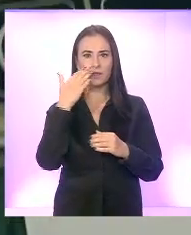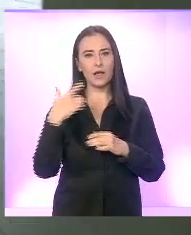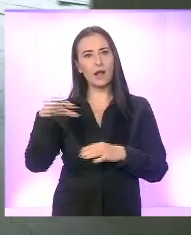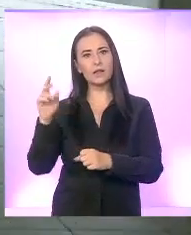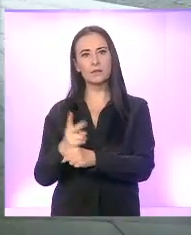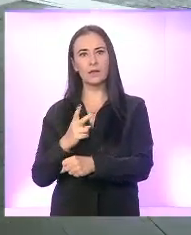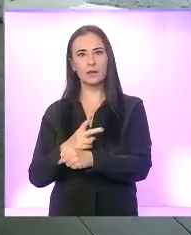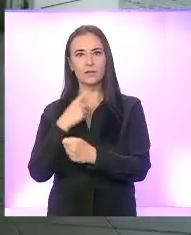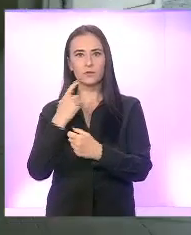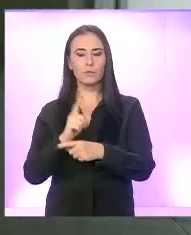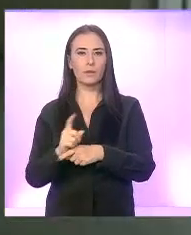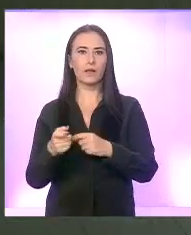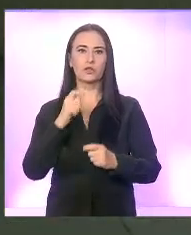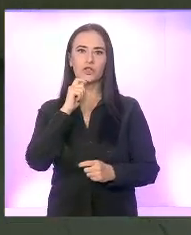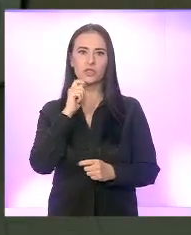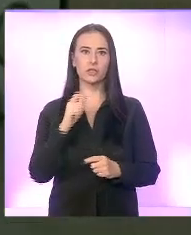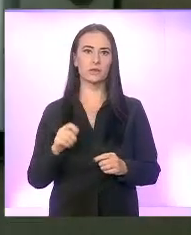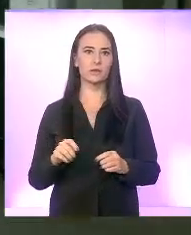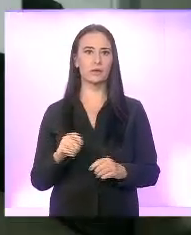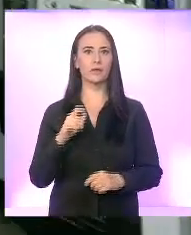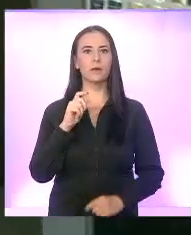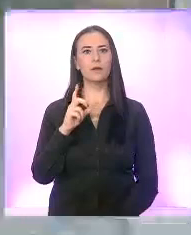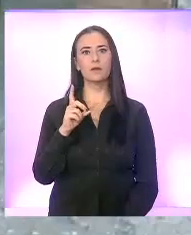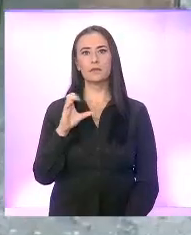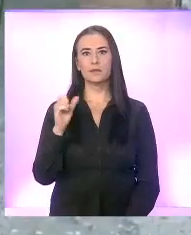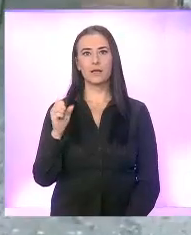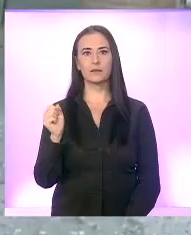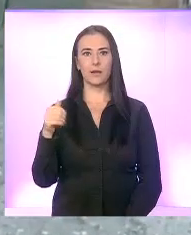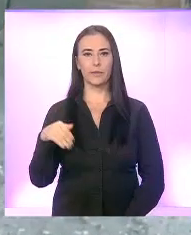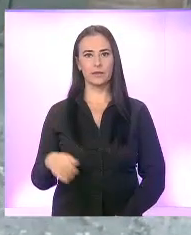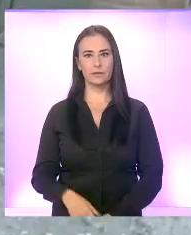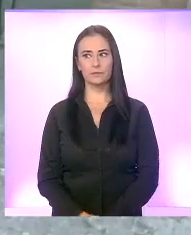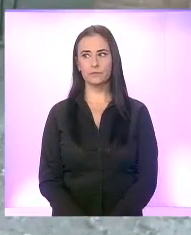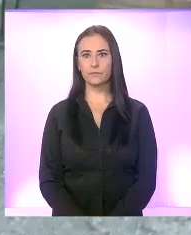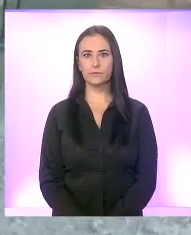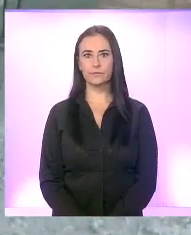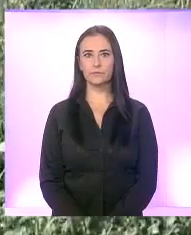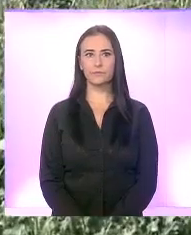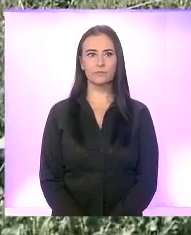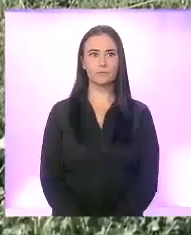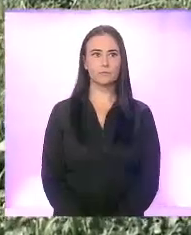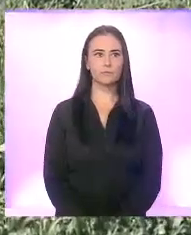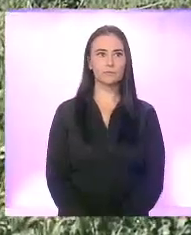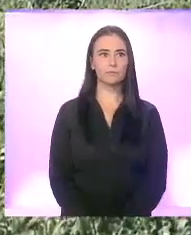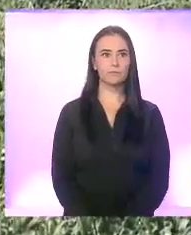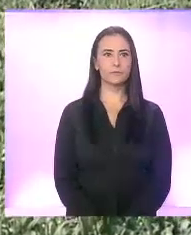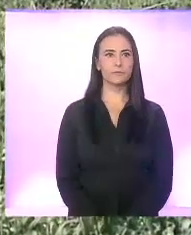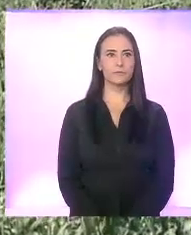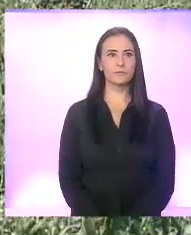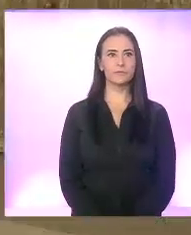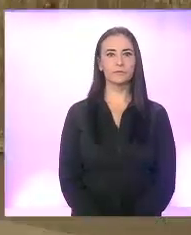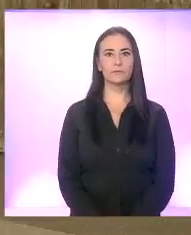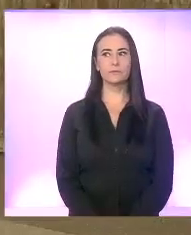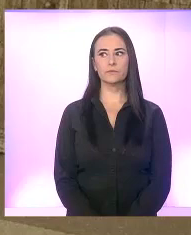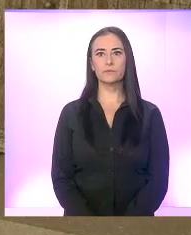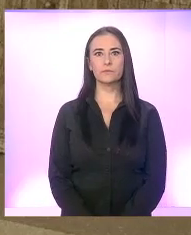la știrile dimineții cu jurnalistul Digi24, Cristina Zbârn. Dar mai întâi aflăm detalii despre proiectul de 1 miliard de euro pentru